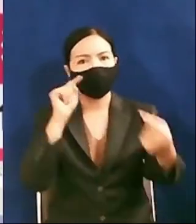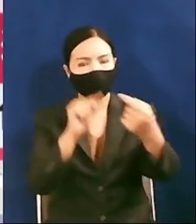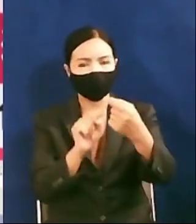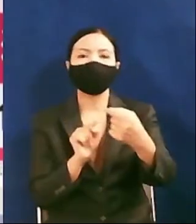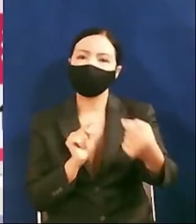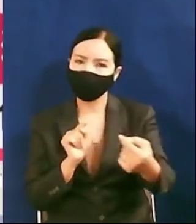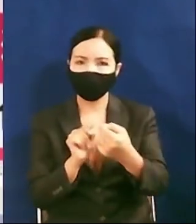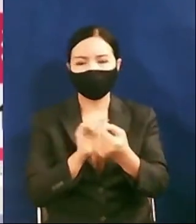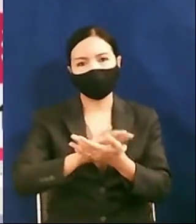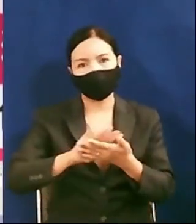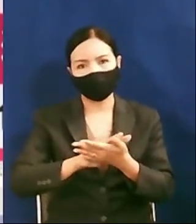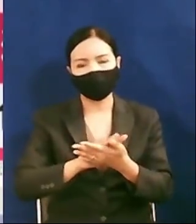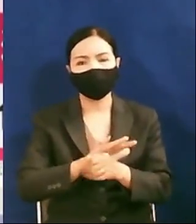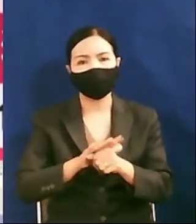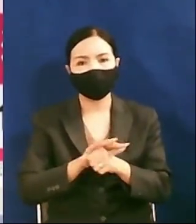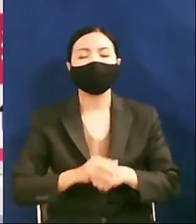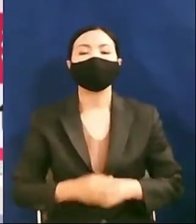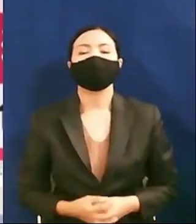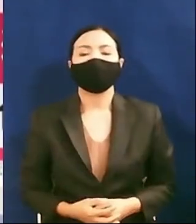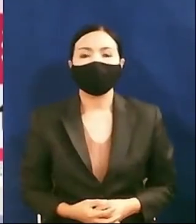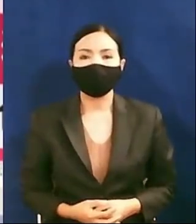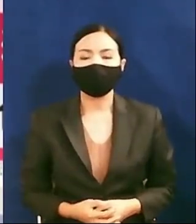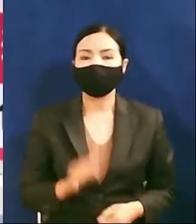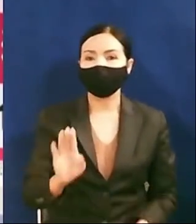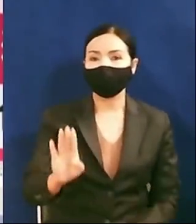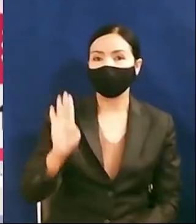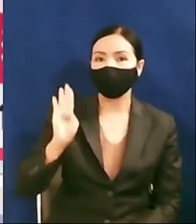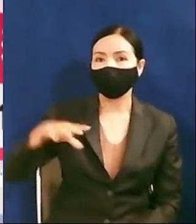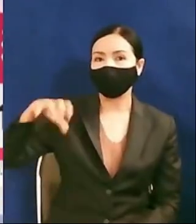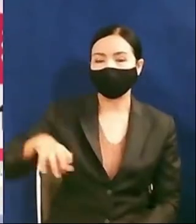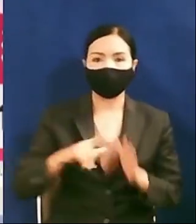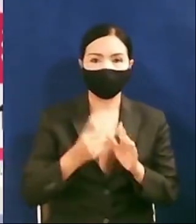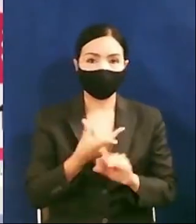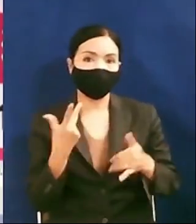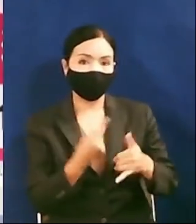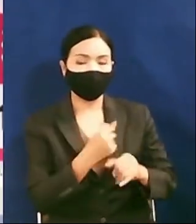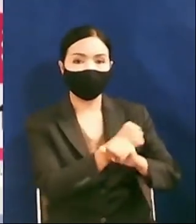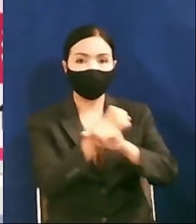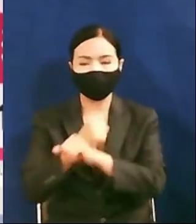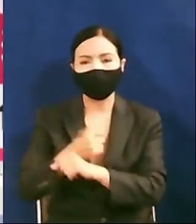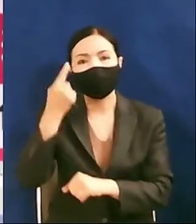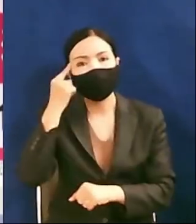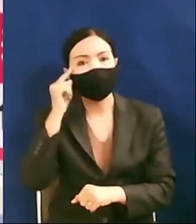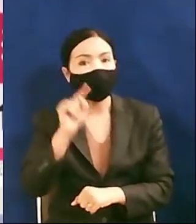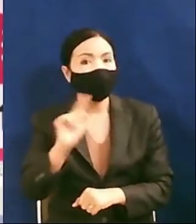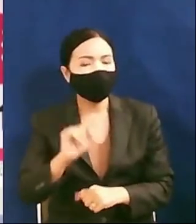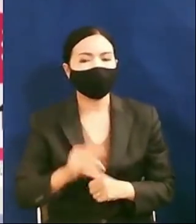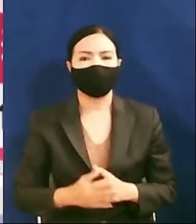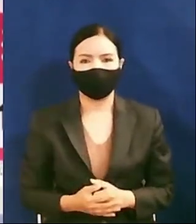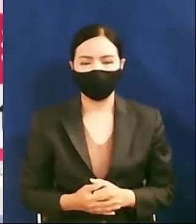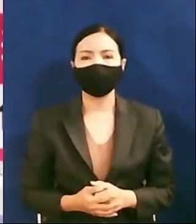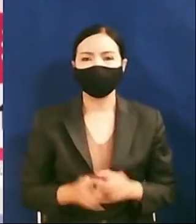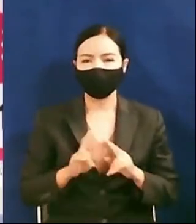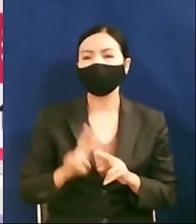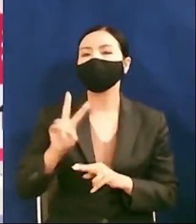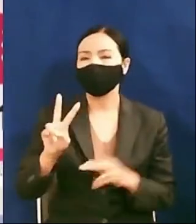ครับในเรื่องของการฉีดวัคซีนนะครับบริษัทวัคซีนต่างๆหลายบริษัทก็คิดถึงวัคซีนที่เป็นรุ่น